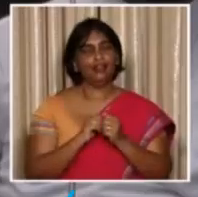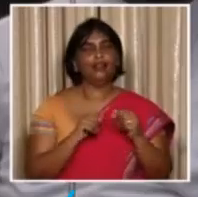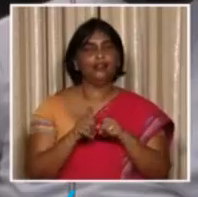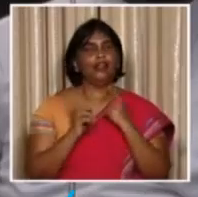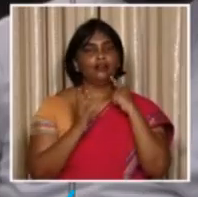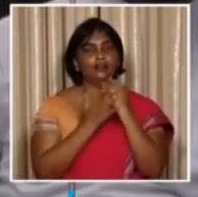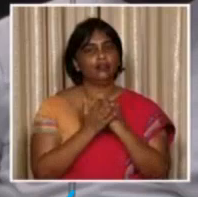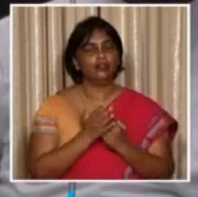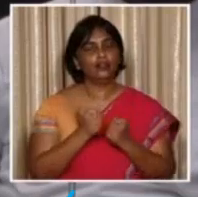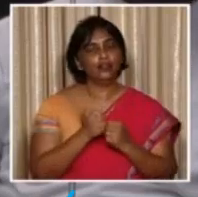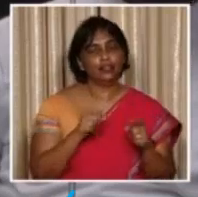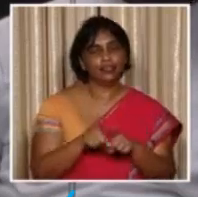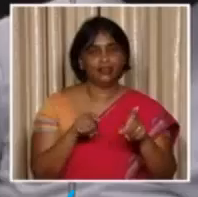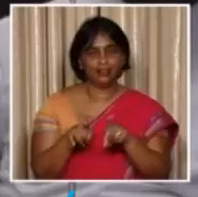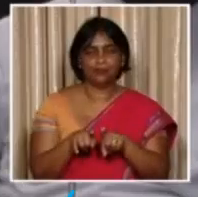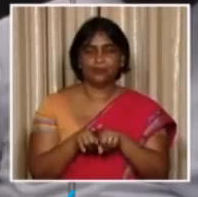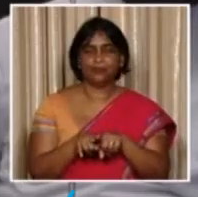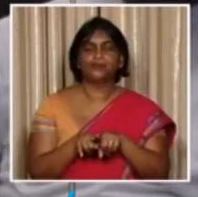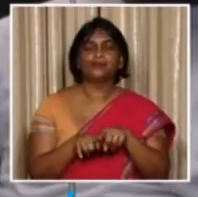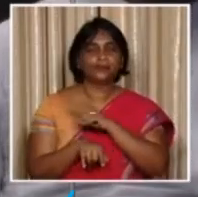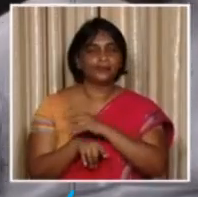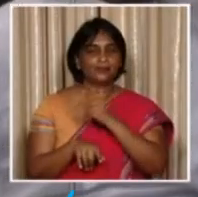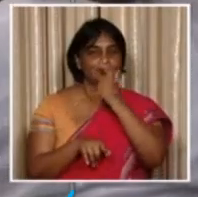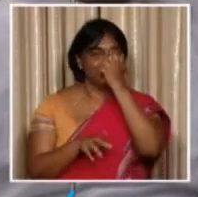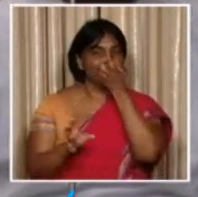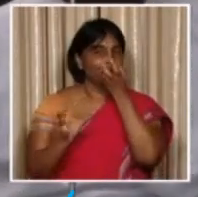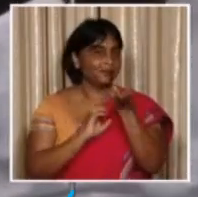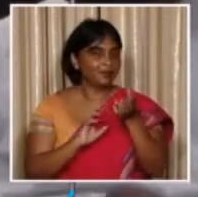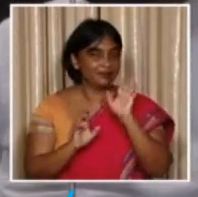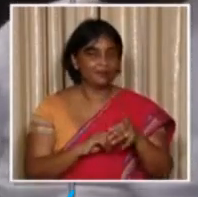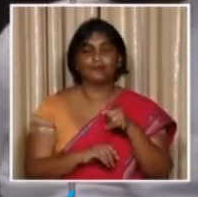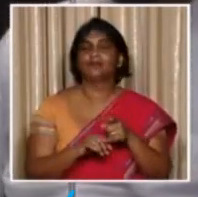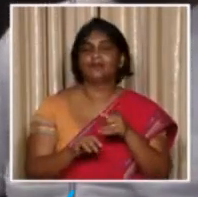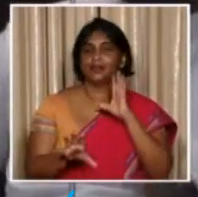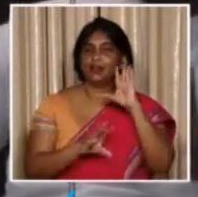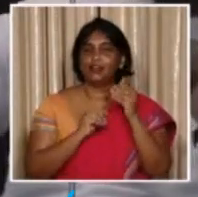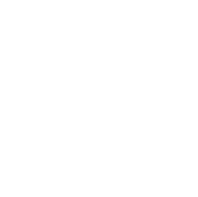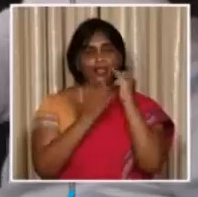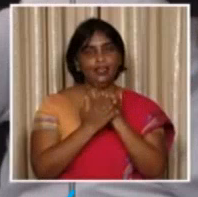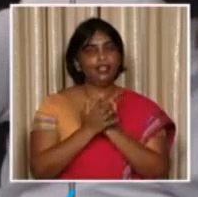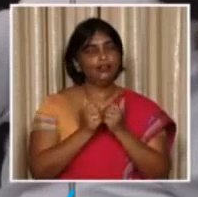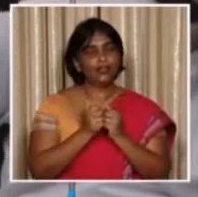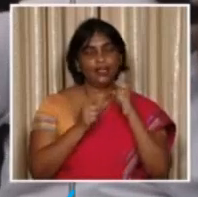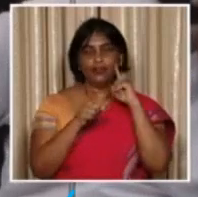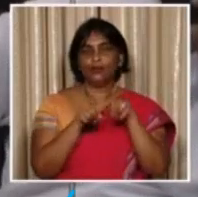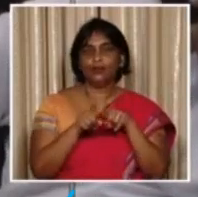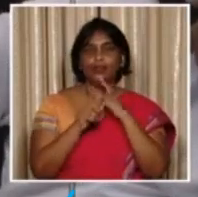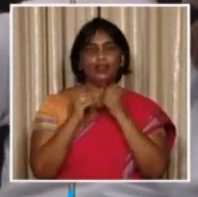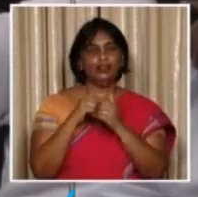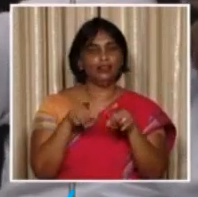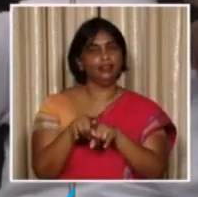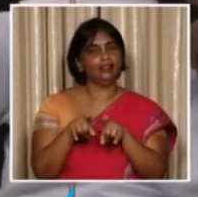මේ පාර්ලිමේන්තුවේ මීට කලින් පාස්කු ප්‍රහාරය පිළිබඳව තේරීම් කාරක සභාවක් පච්චිරුවා ඒ තේරීම් කාරක